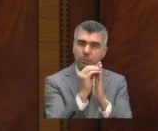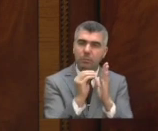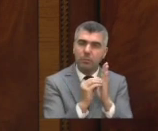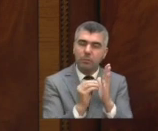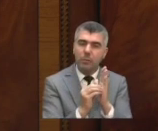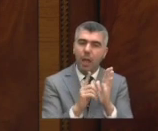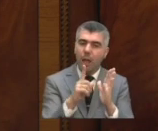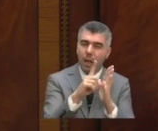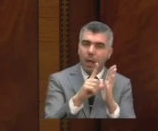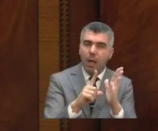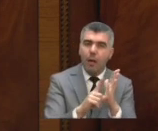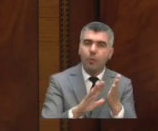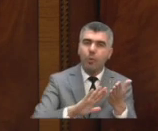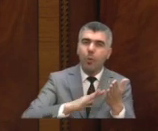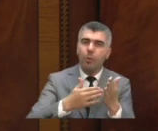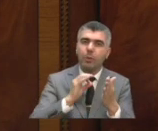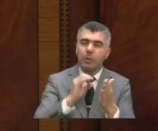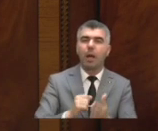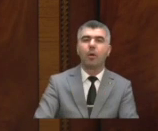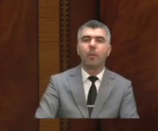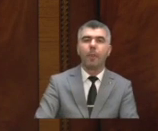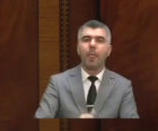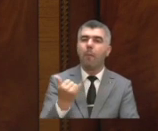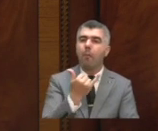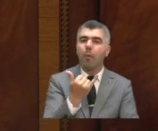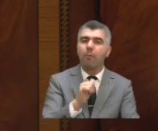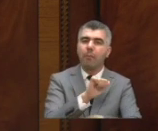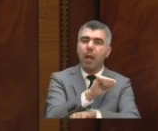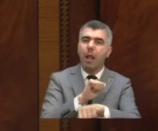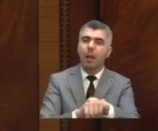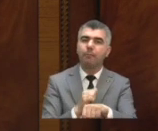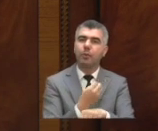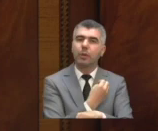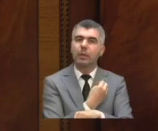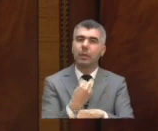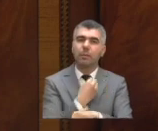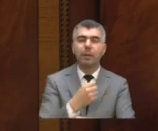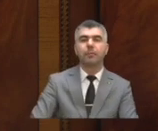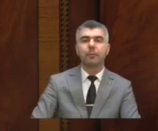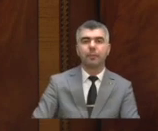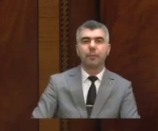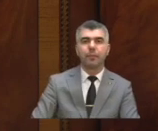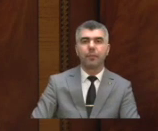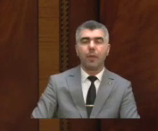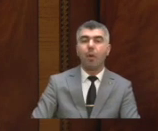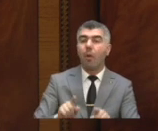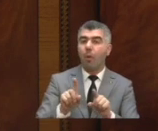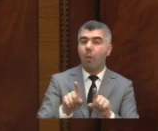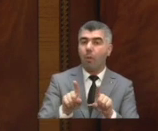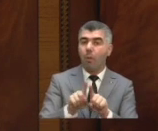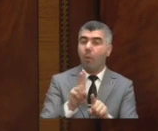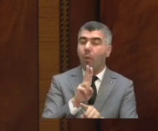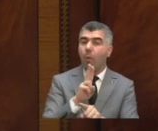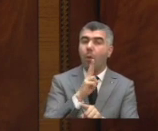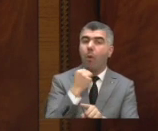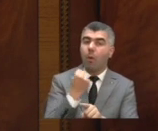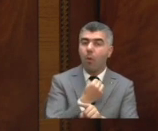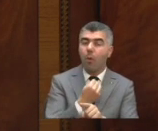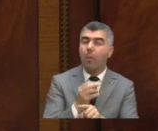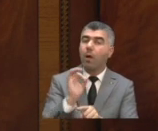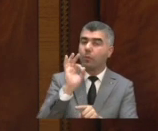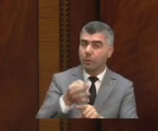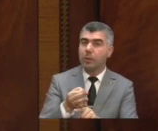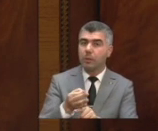القانون الاطار المتعلق بالحمايه الاجت وستحرص الحكومه وفقا للتوجيهات الملكيه